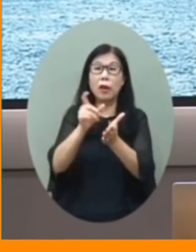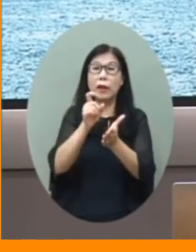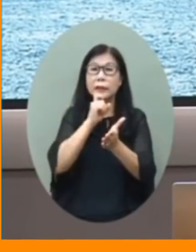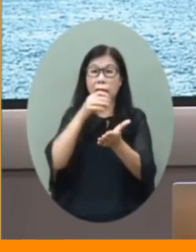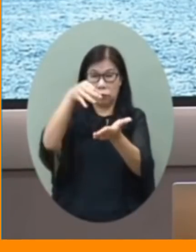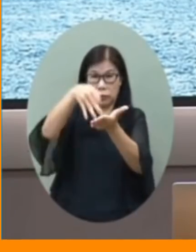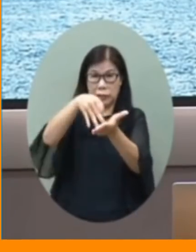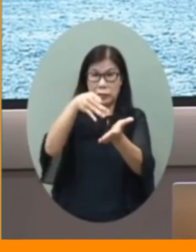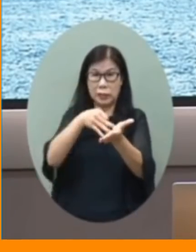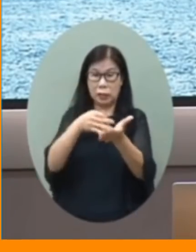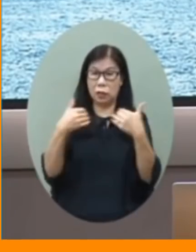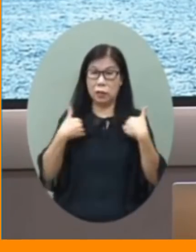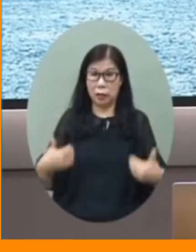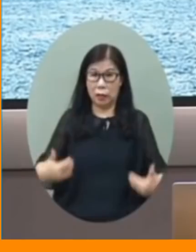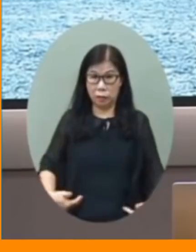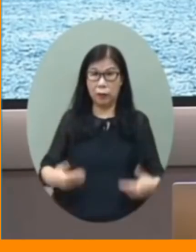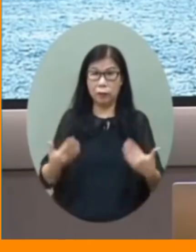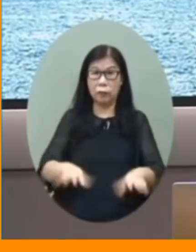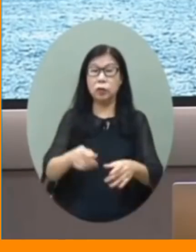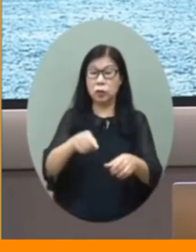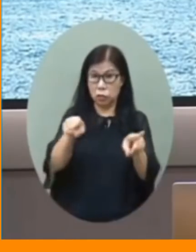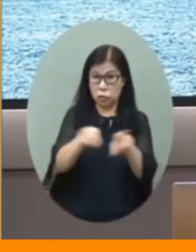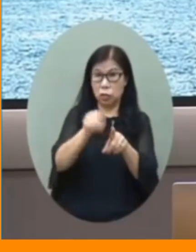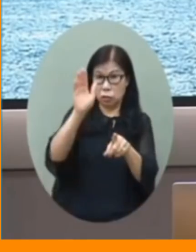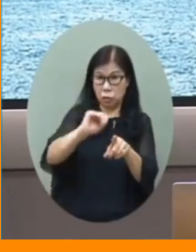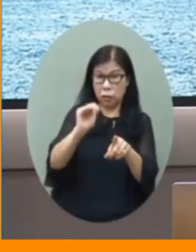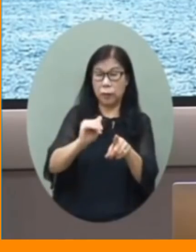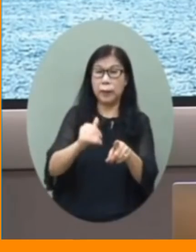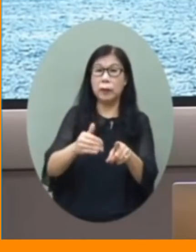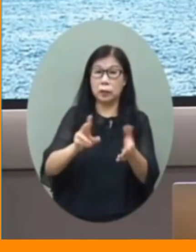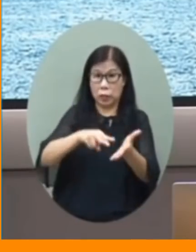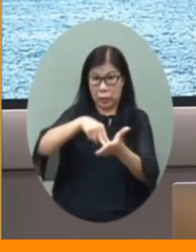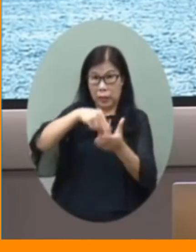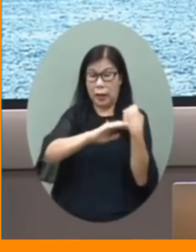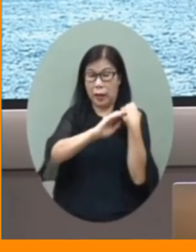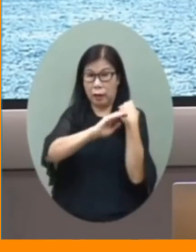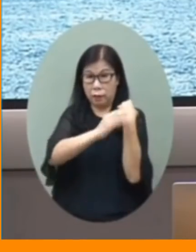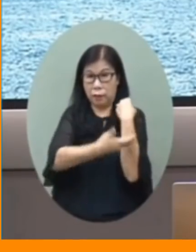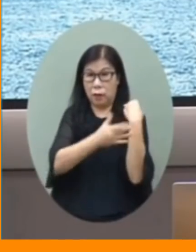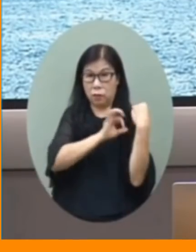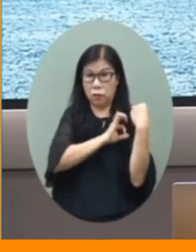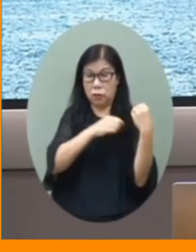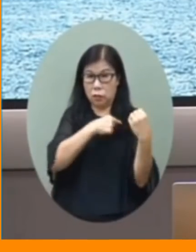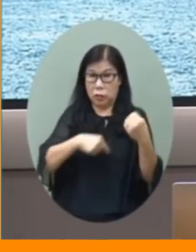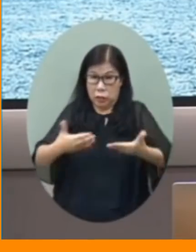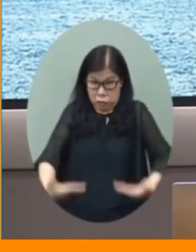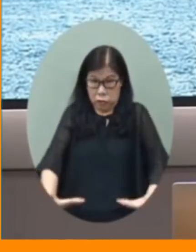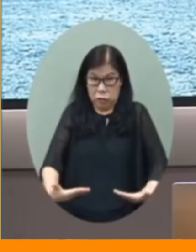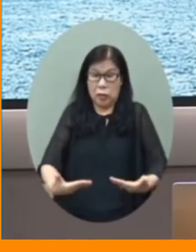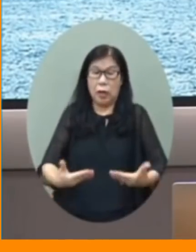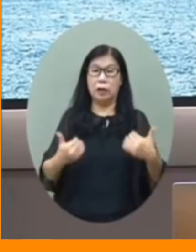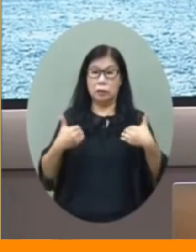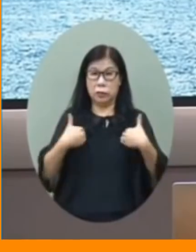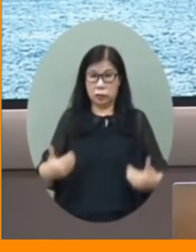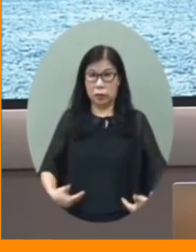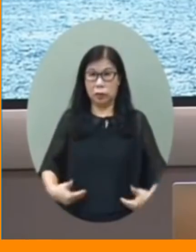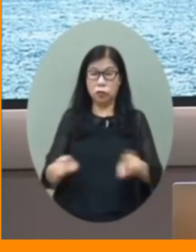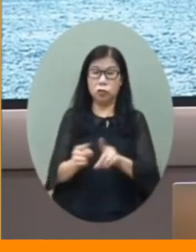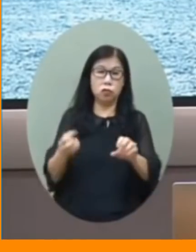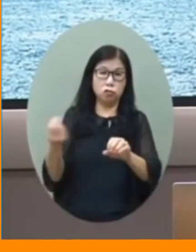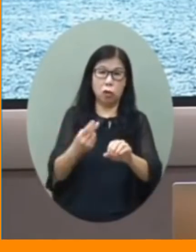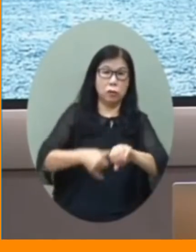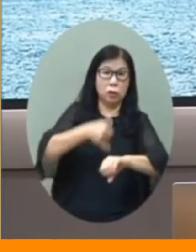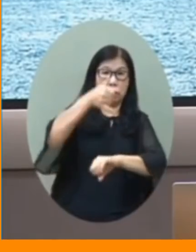佢哋嘅選舉嘅資格，但佢將會為以立法會議員嘅現任立法會議員嘅身份咧回到立法